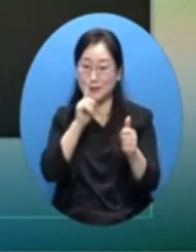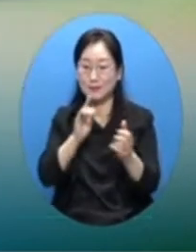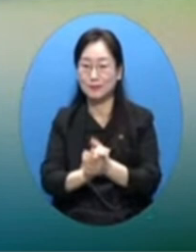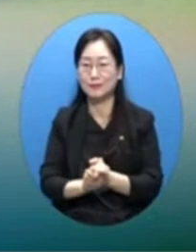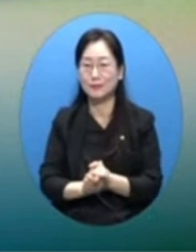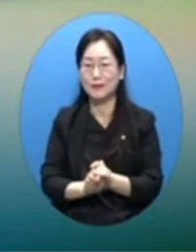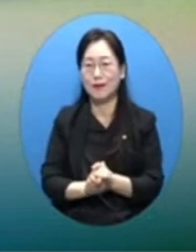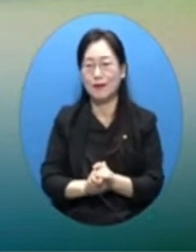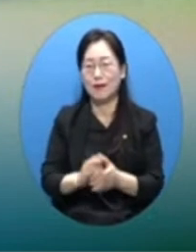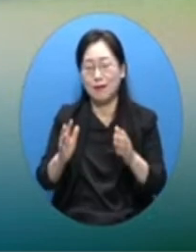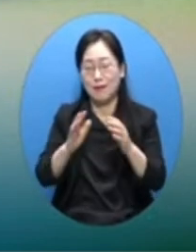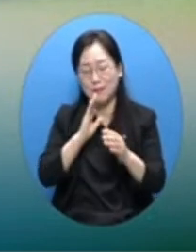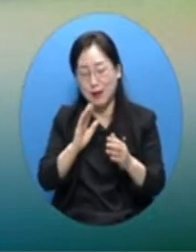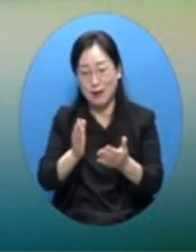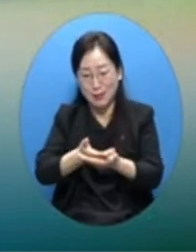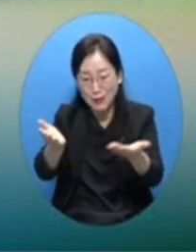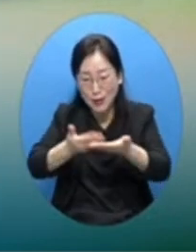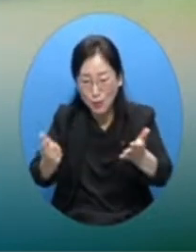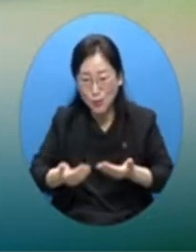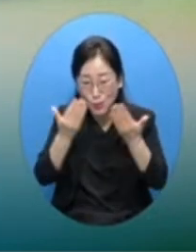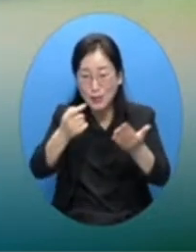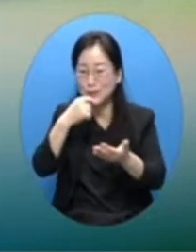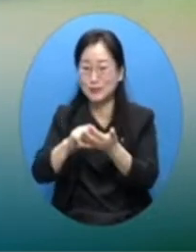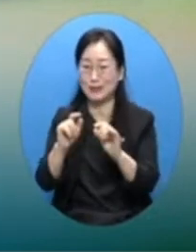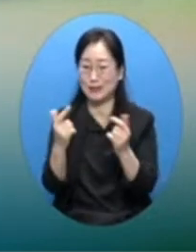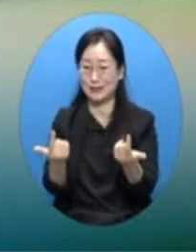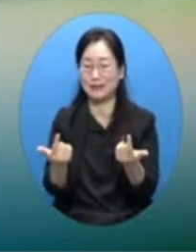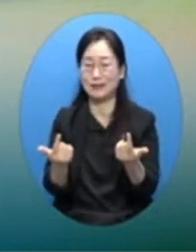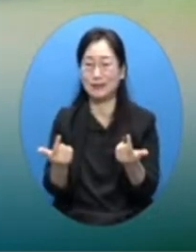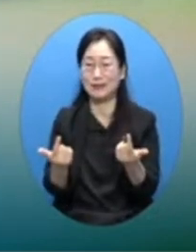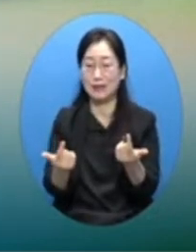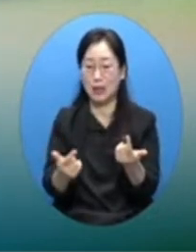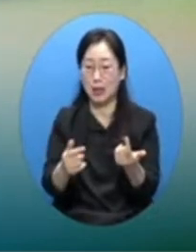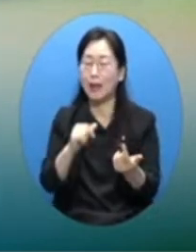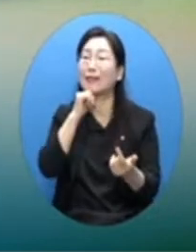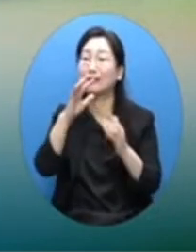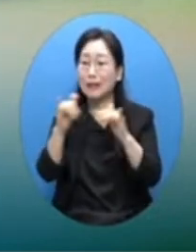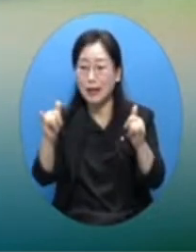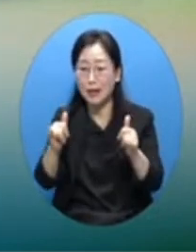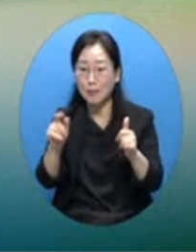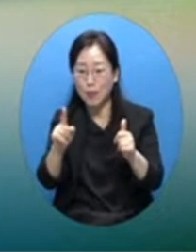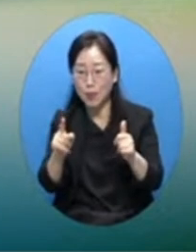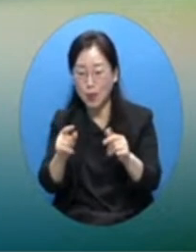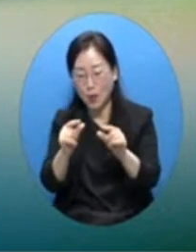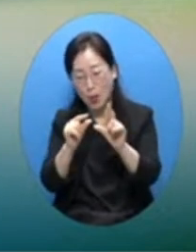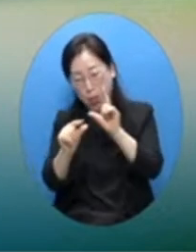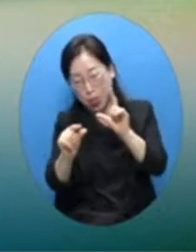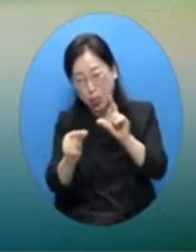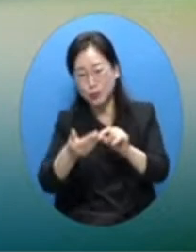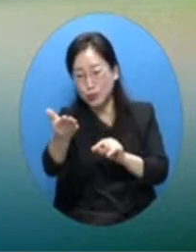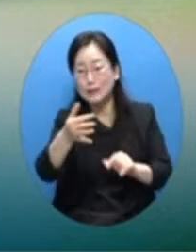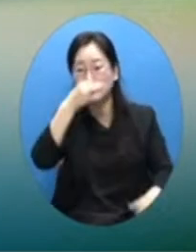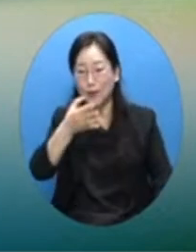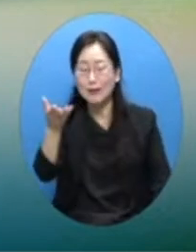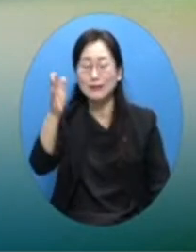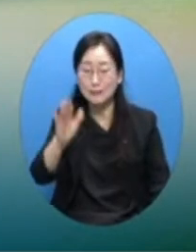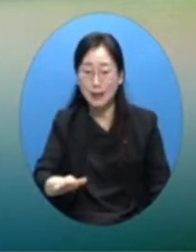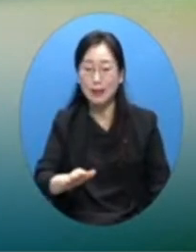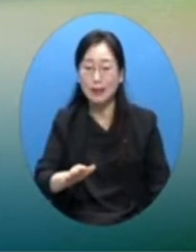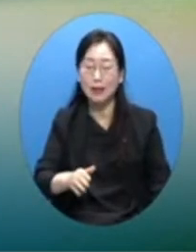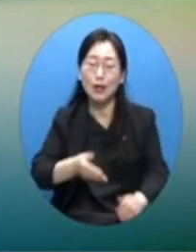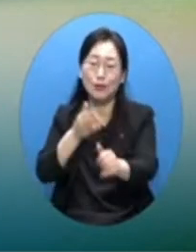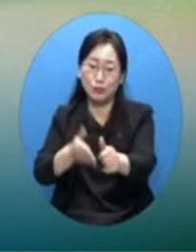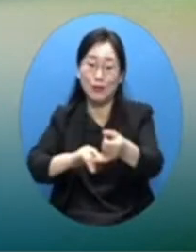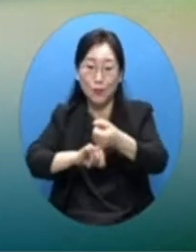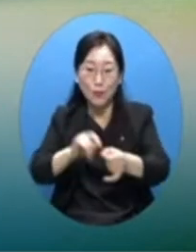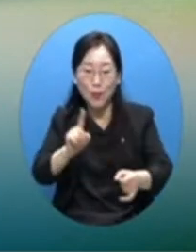사실 그렇게 나누고 봉사한다는 게 쉽지만은 않죠. 없는 사람에게는 3분의 1도 힘든 법이에요. 그래도 내가 말하고 싶은 것은